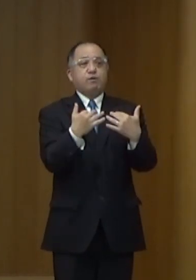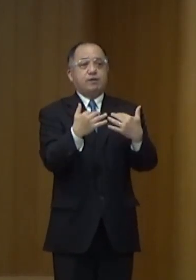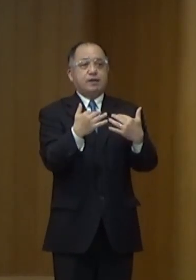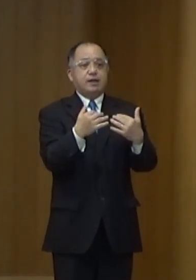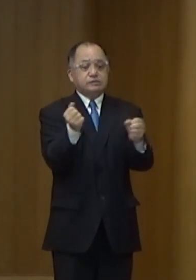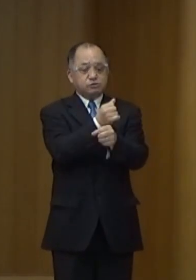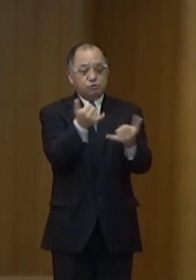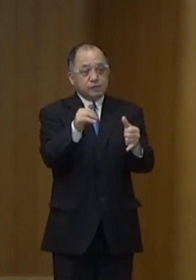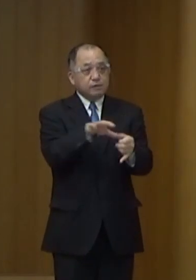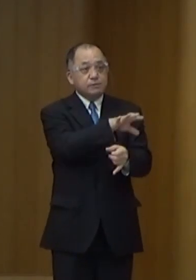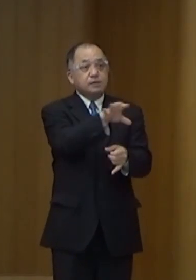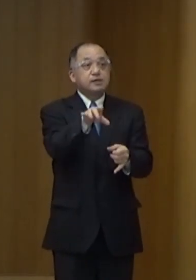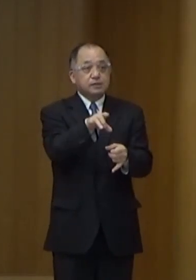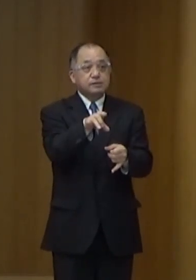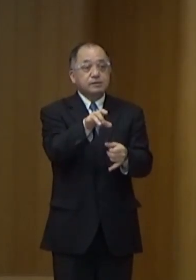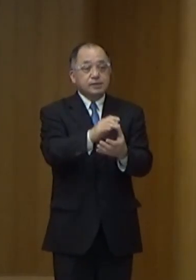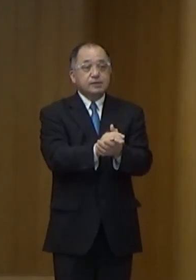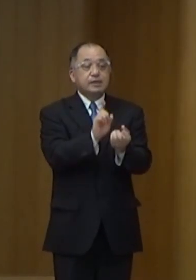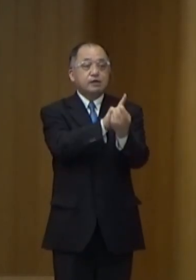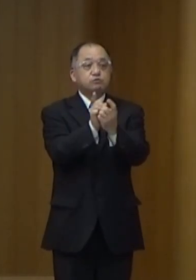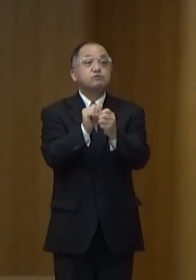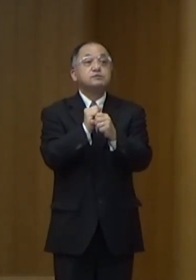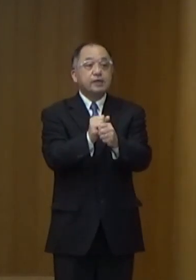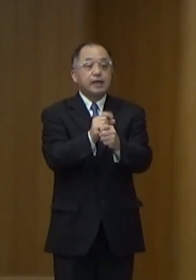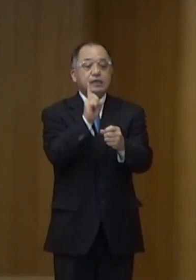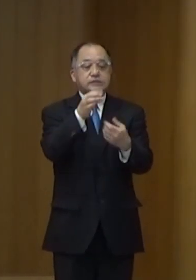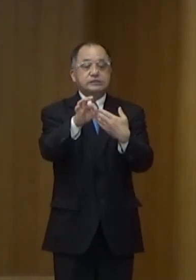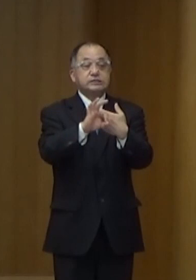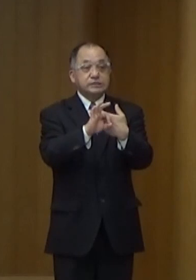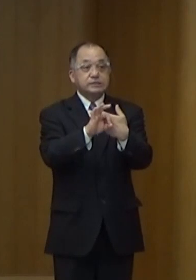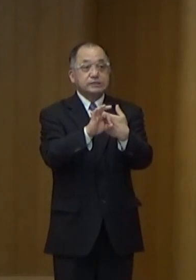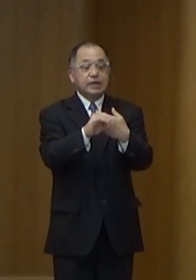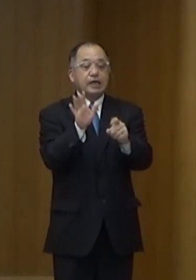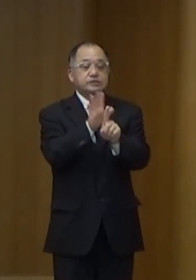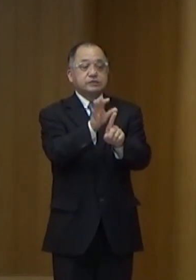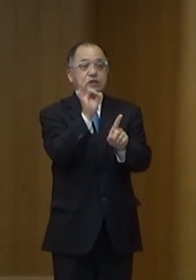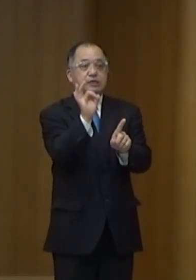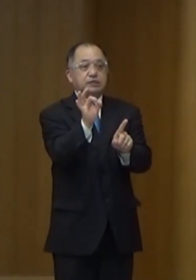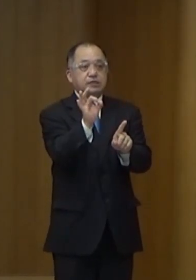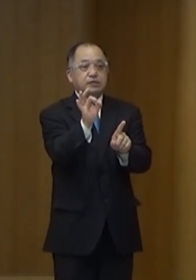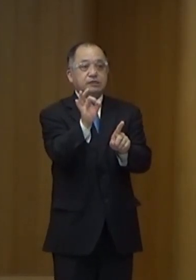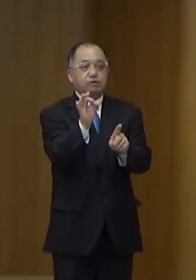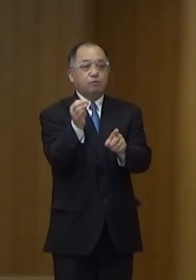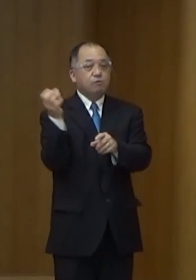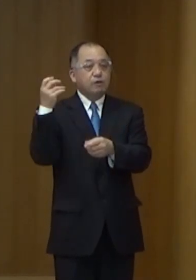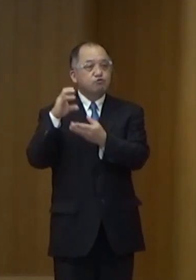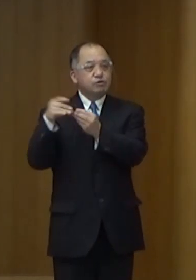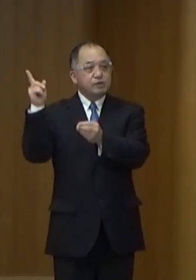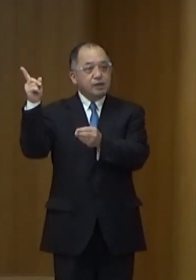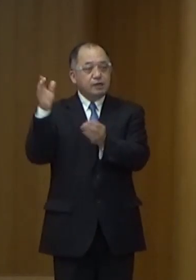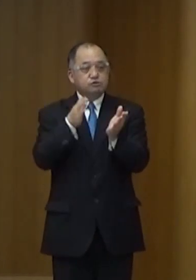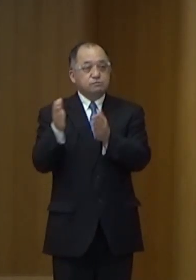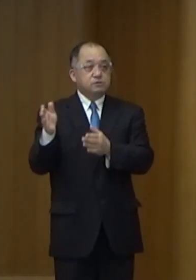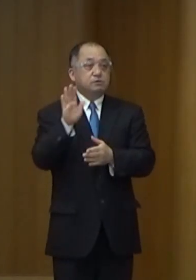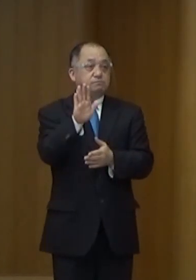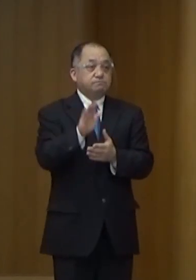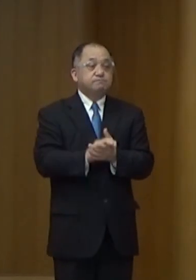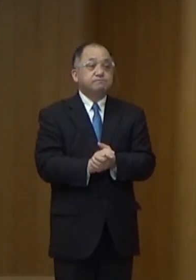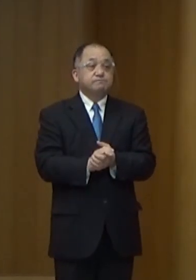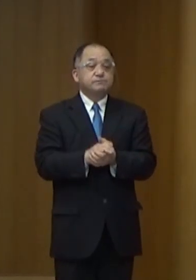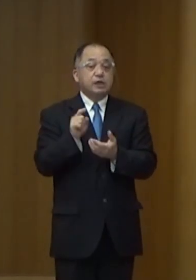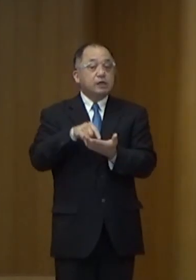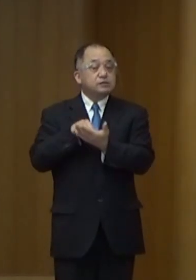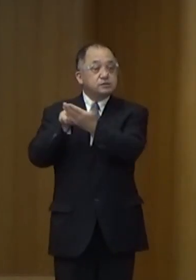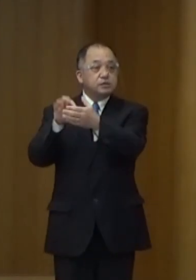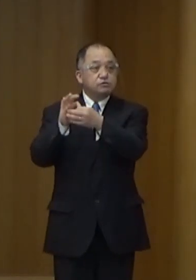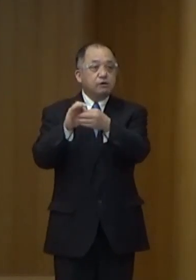の方々を対象といたしまして一時支援金制度を設けております。この申請については